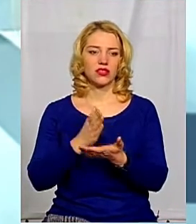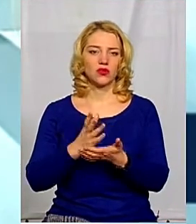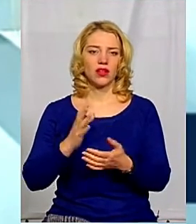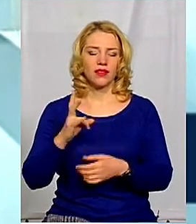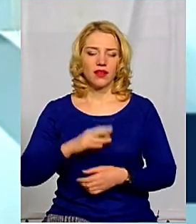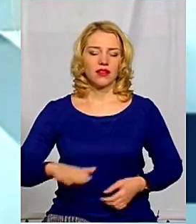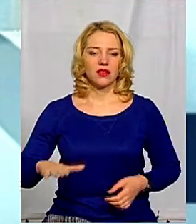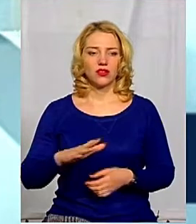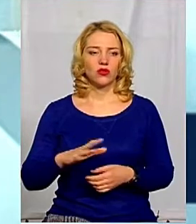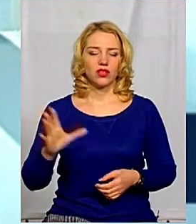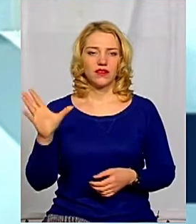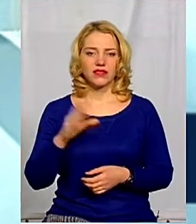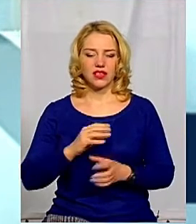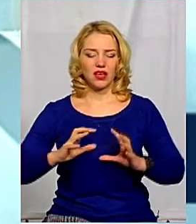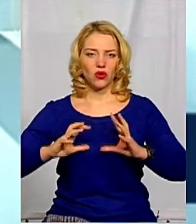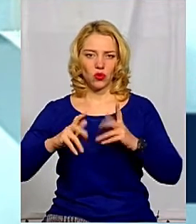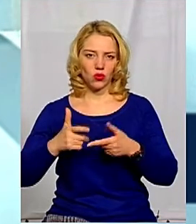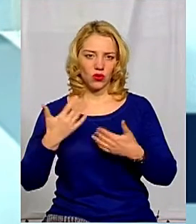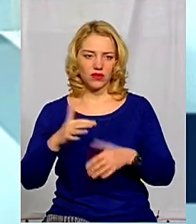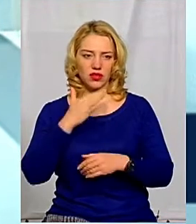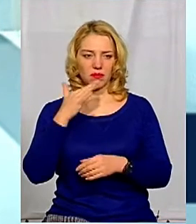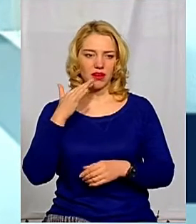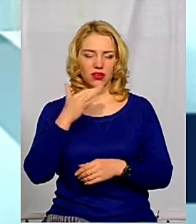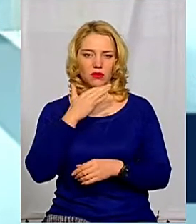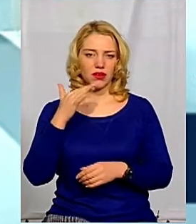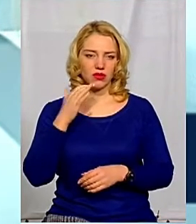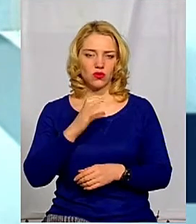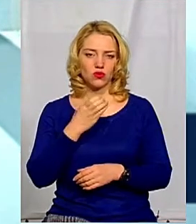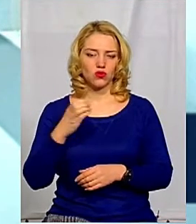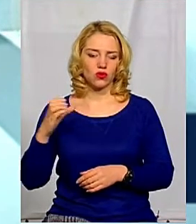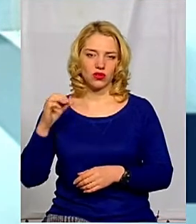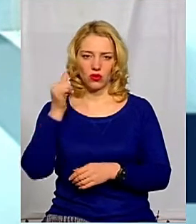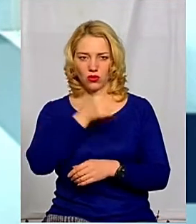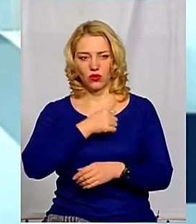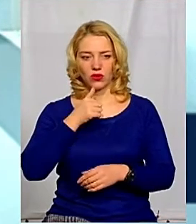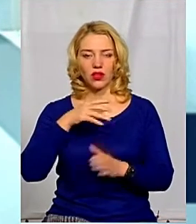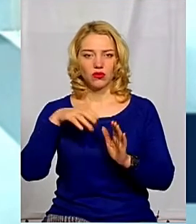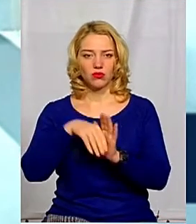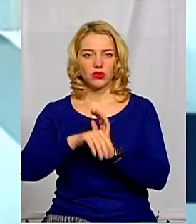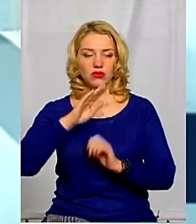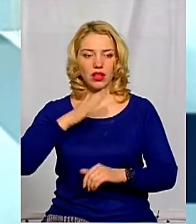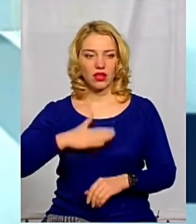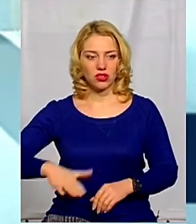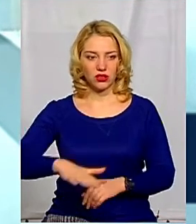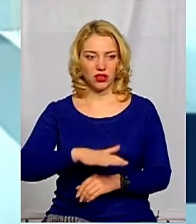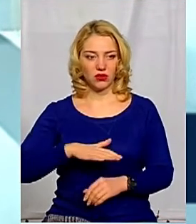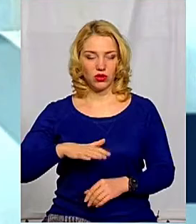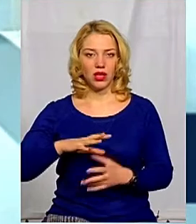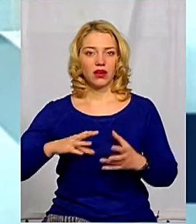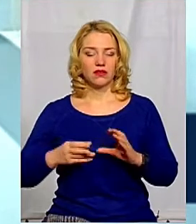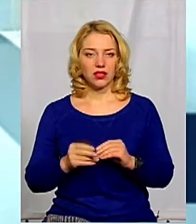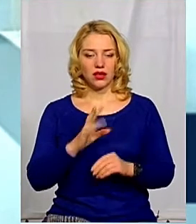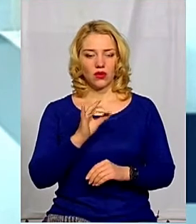всієї земної кулі вже багато-багато сотень років, і в тому числі на нашій території.